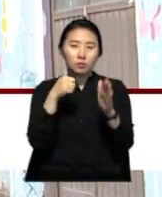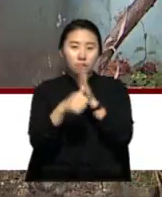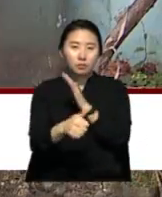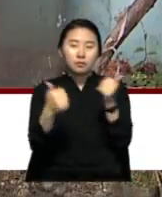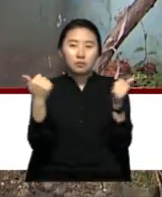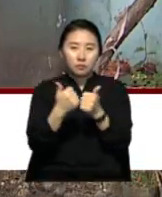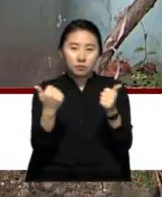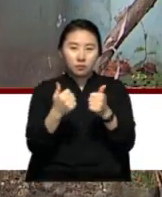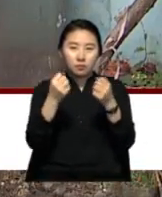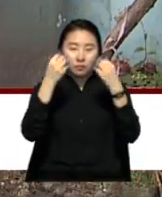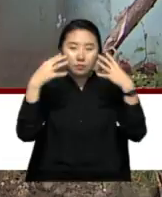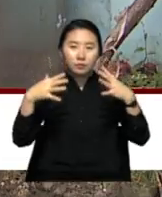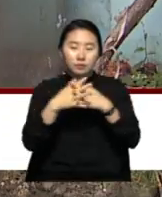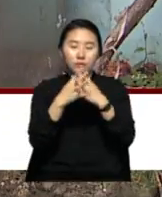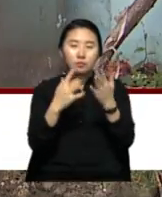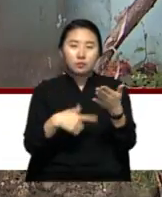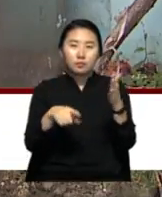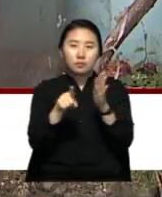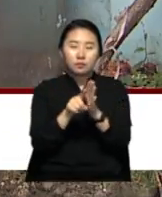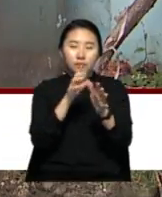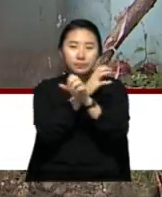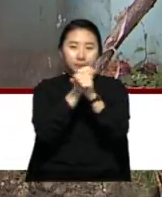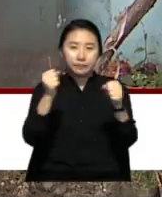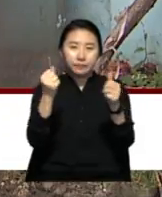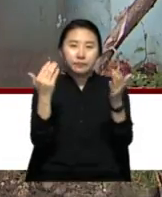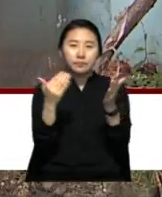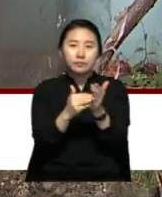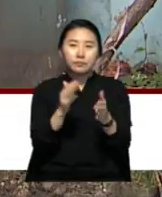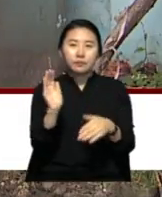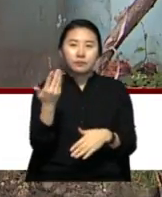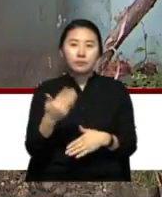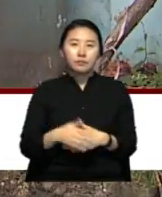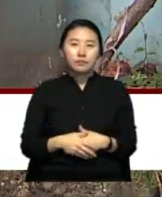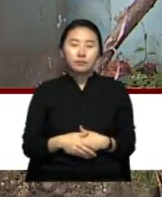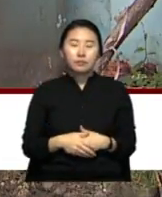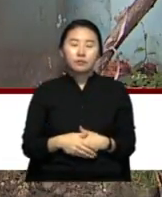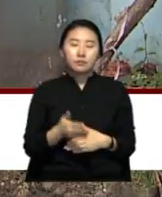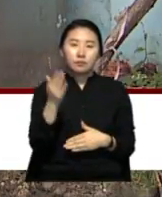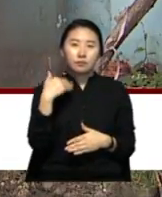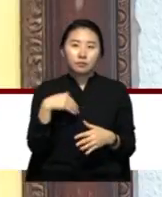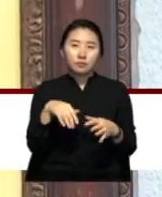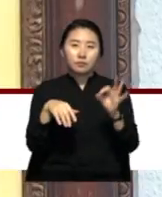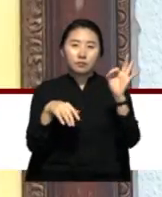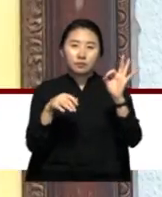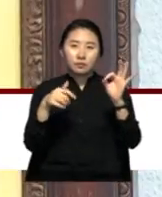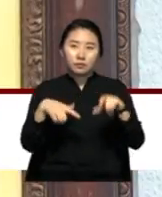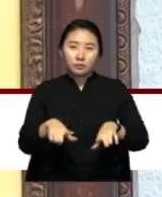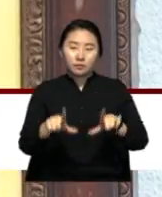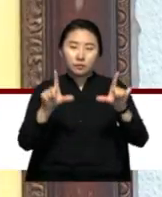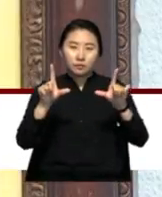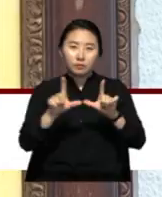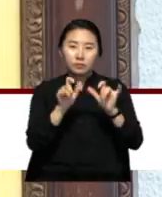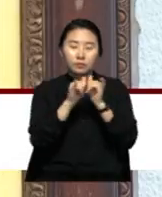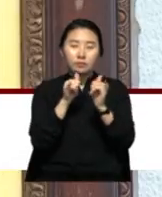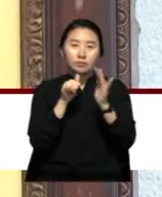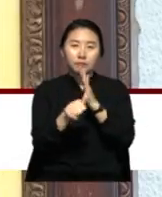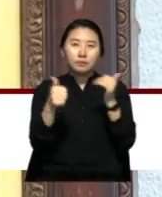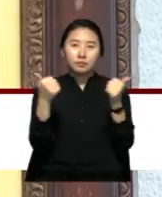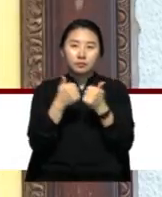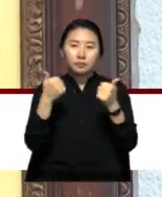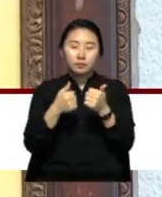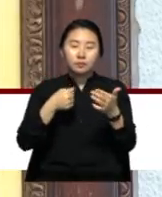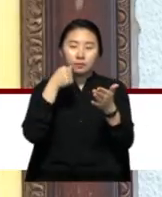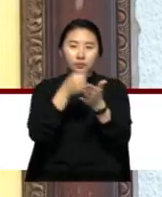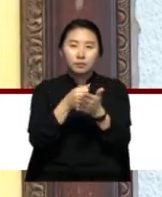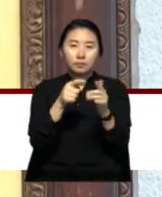측과 재개발 사업 추진을 위한 양해각서를 체결했다고 밝혔습니다. 지난달 10일 백사마을 주민대표회의는 시행자